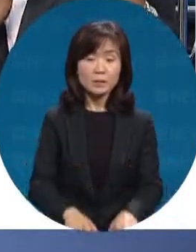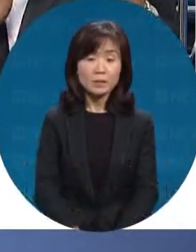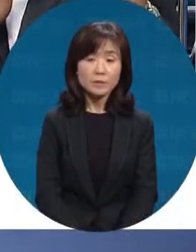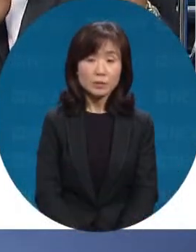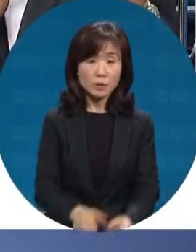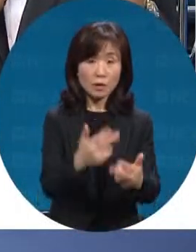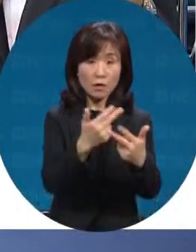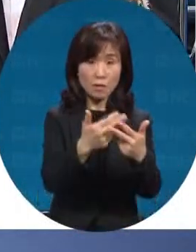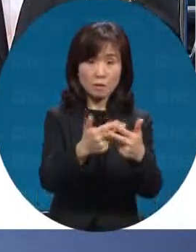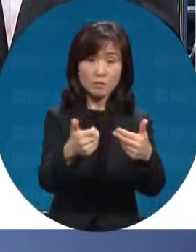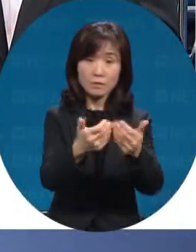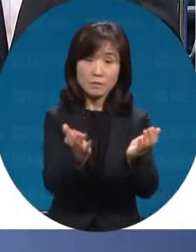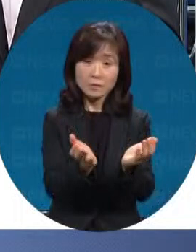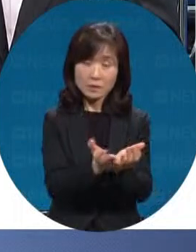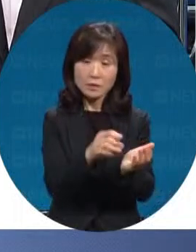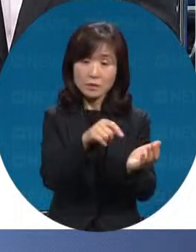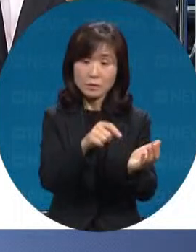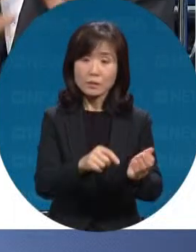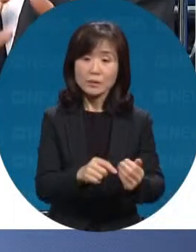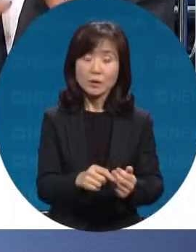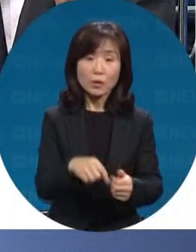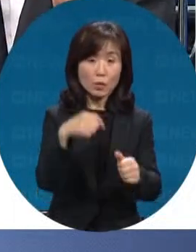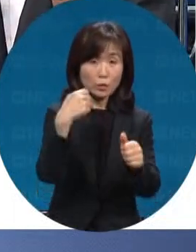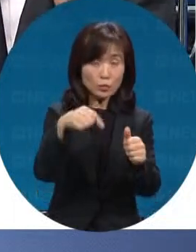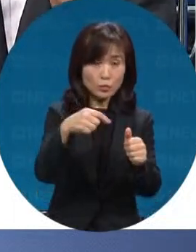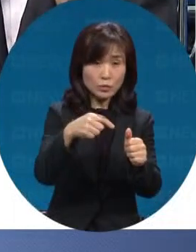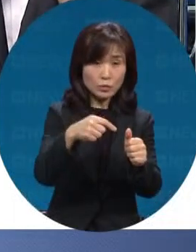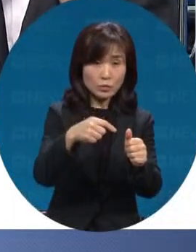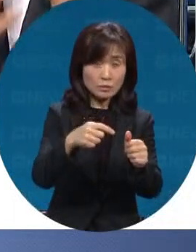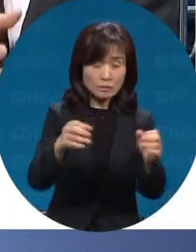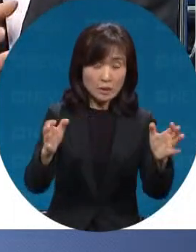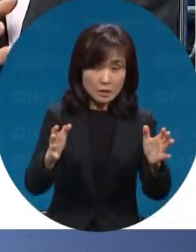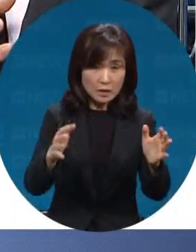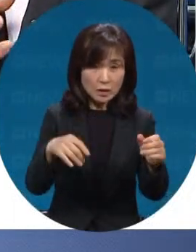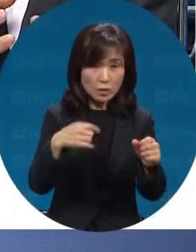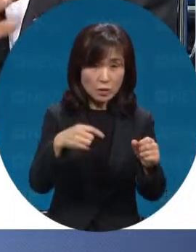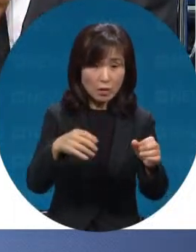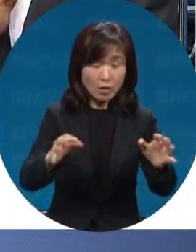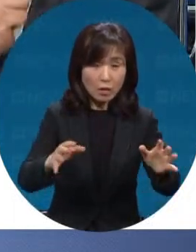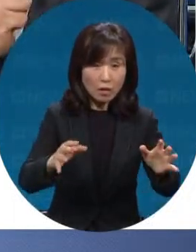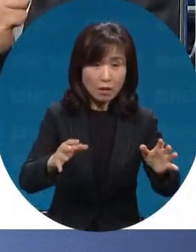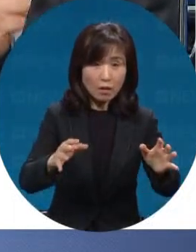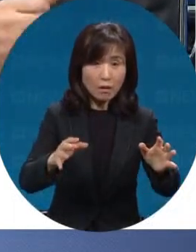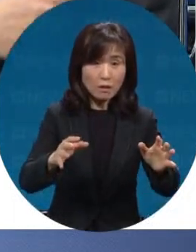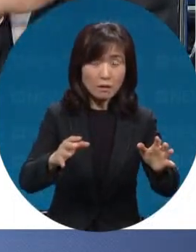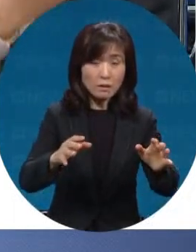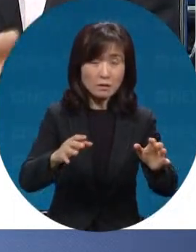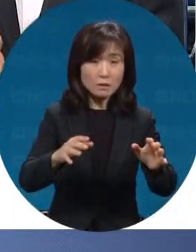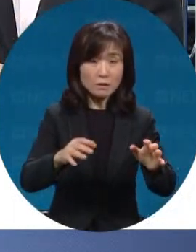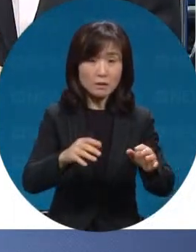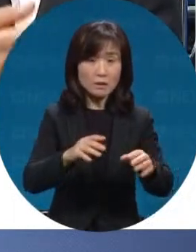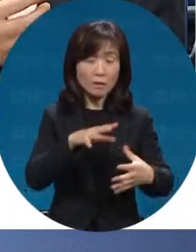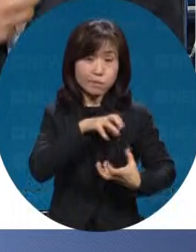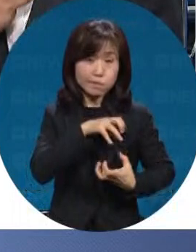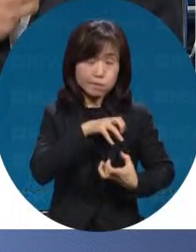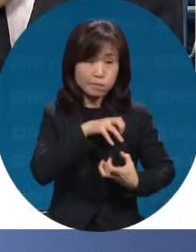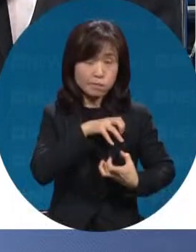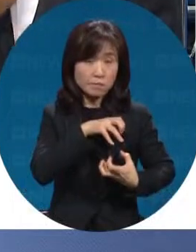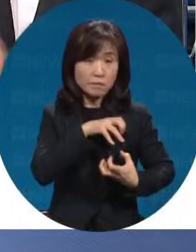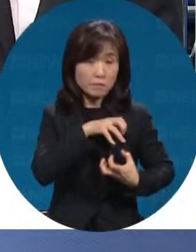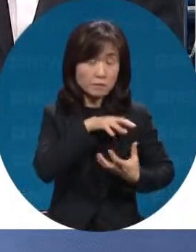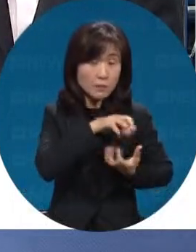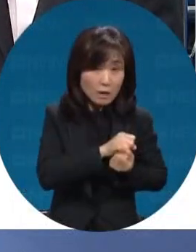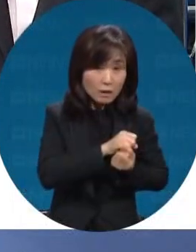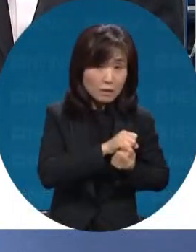저희 협회에서도 교육을 짧은 시간 내에 바꿔서 그런 상황에서 할 수 있게끔 실습